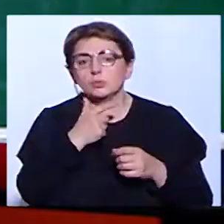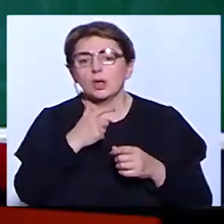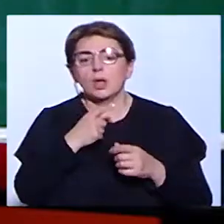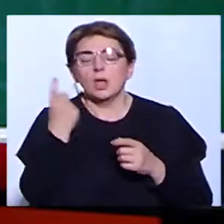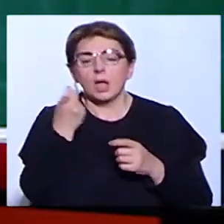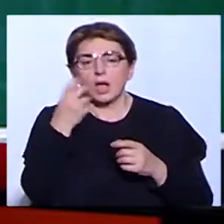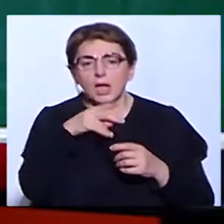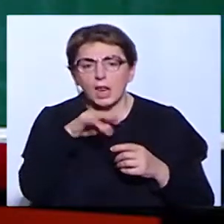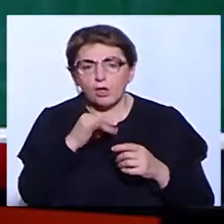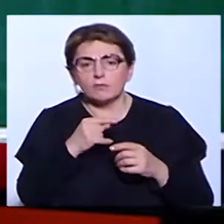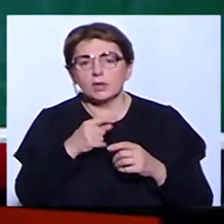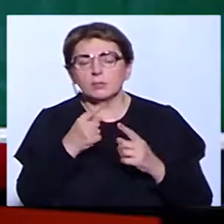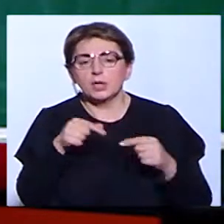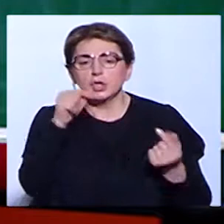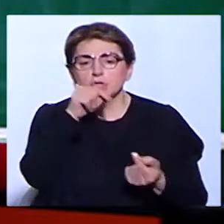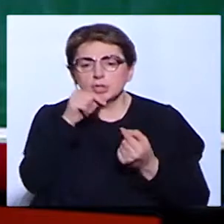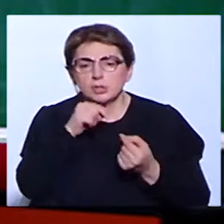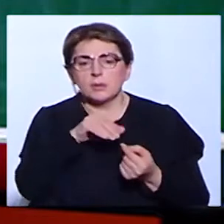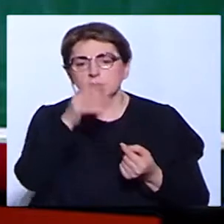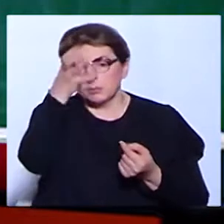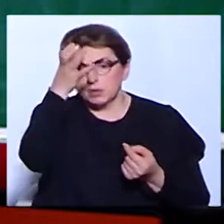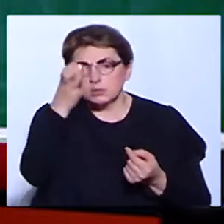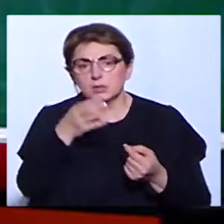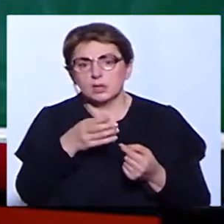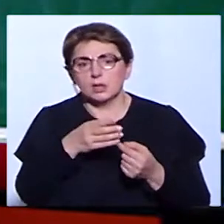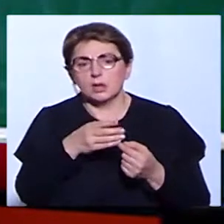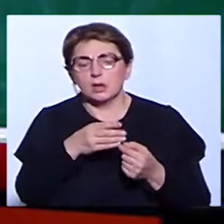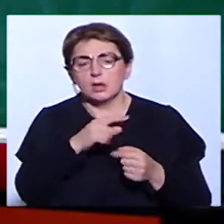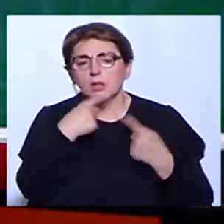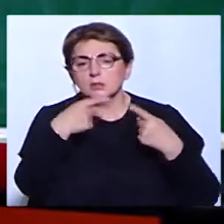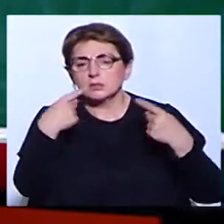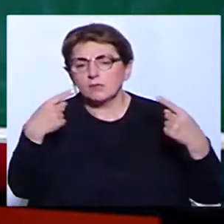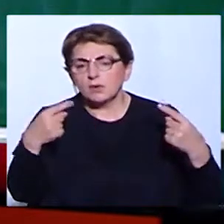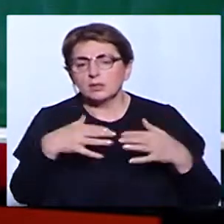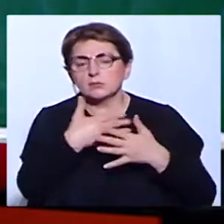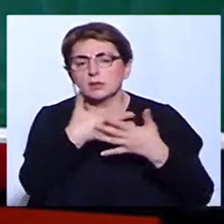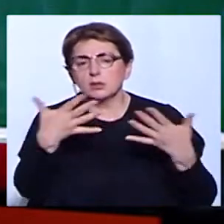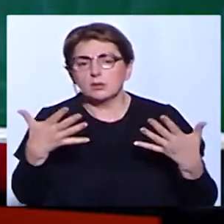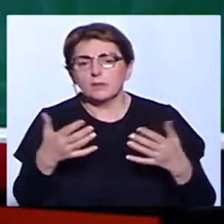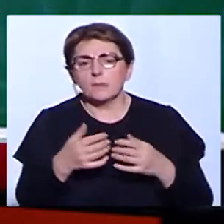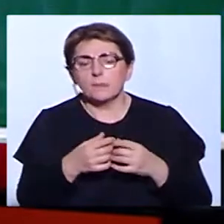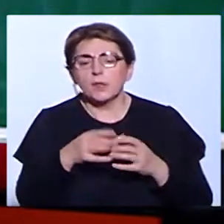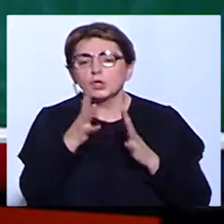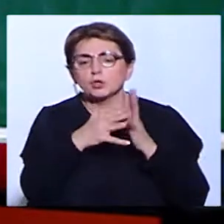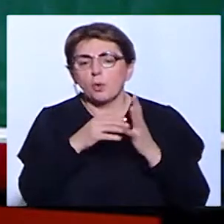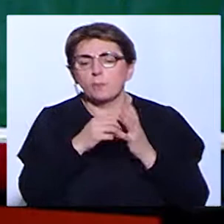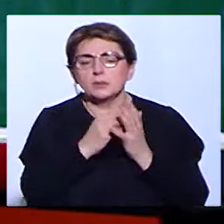ხელოვნება, შესაბამისად მეცნიერება, სელექცია, სოფლის მეურნეობა და